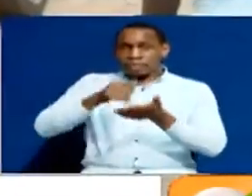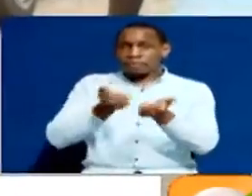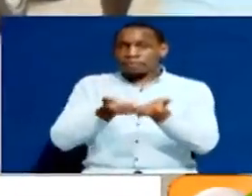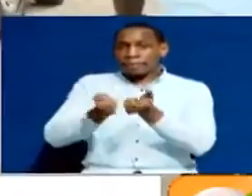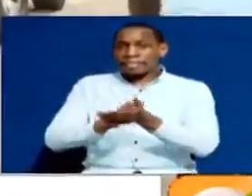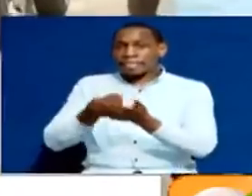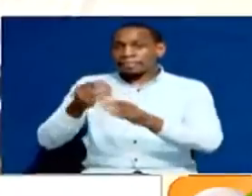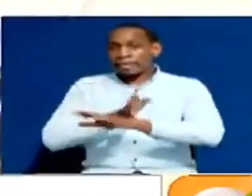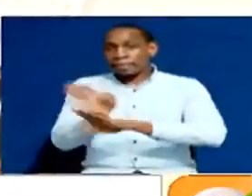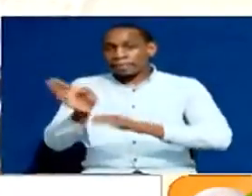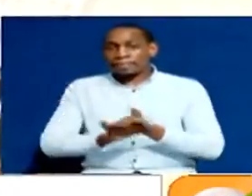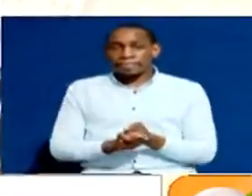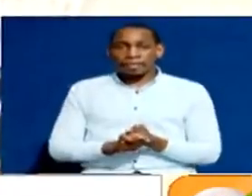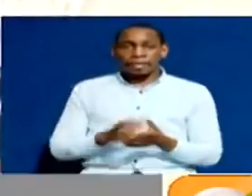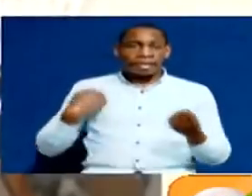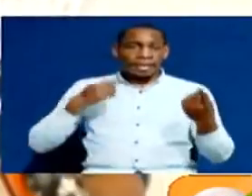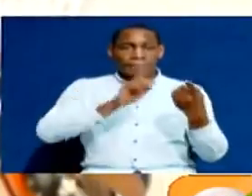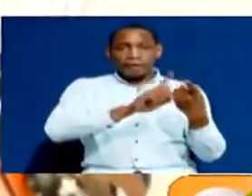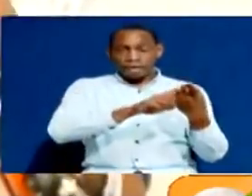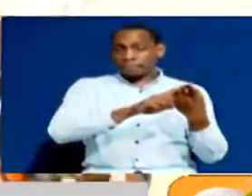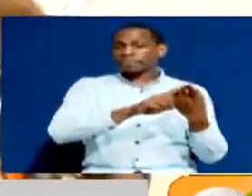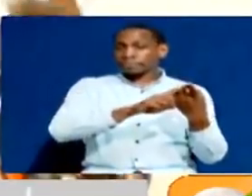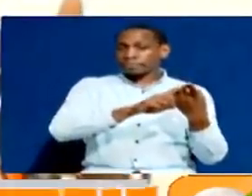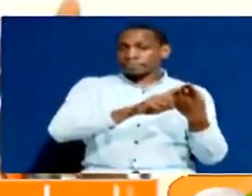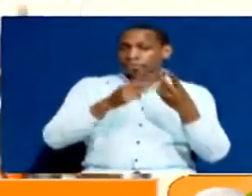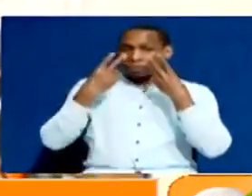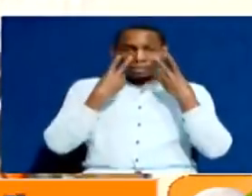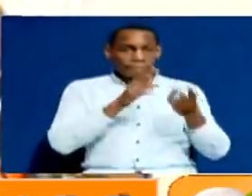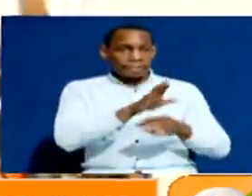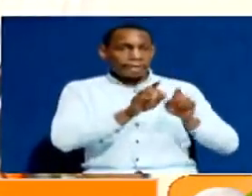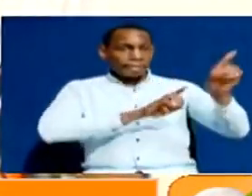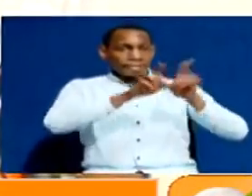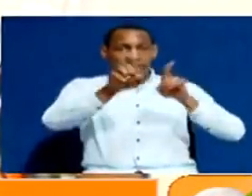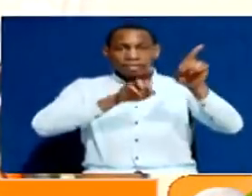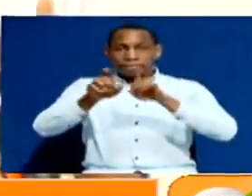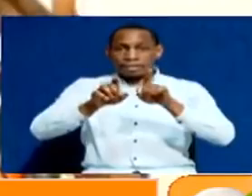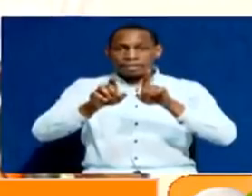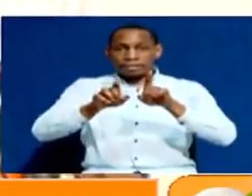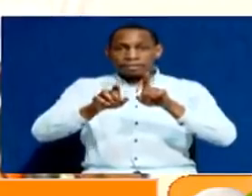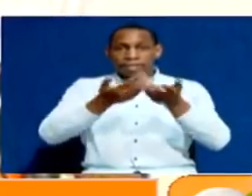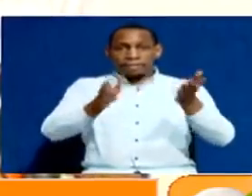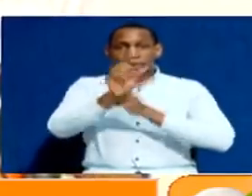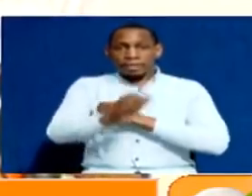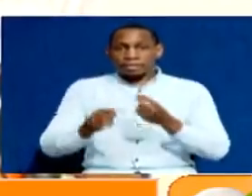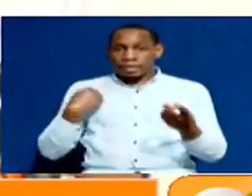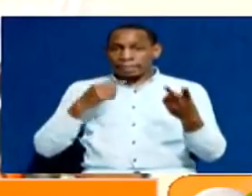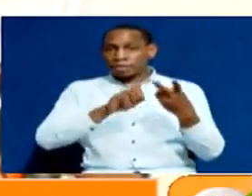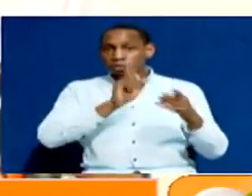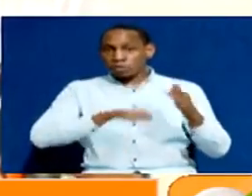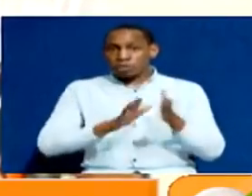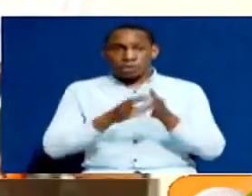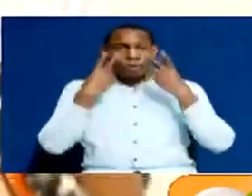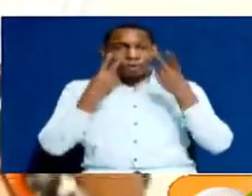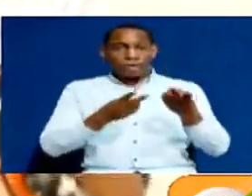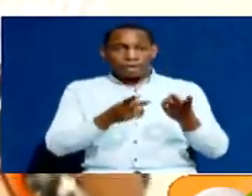na biashara ya pesa haramu. One, they noticed that he had been traveling around the region, and two, they